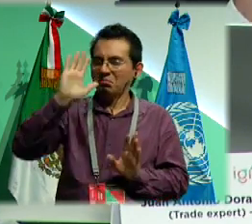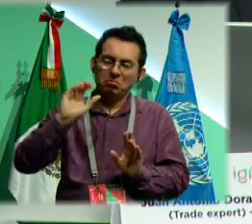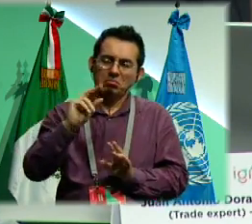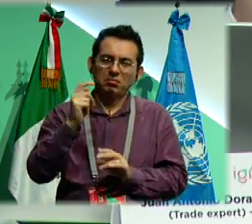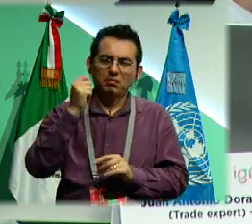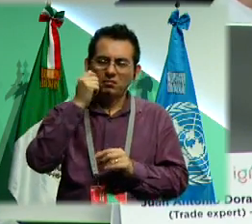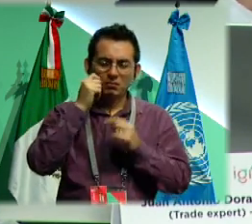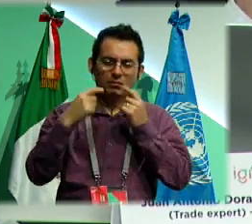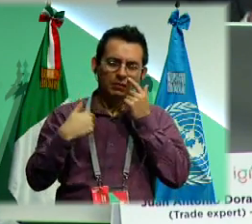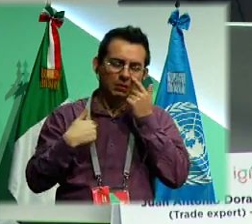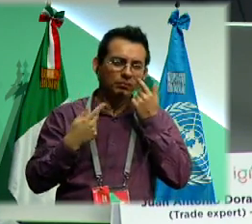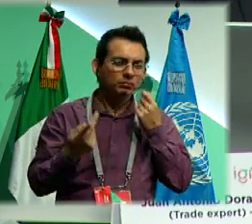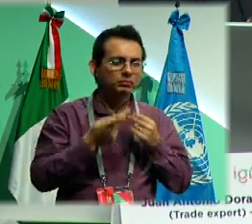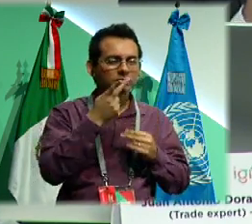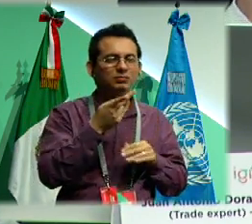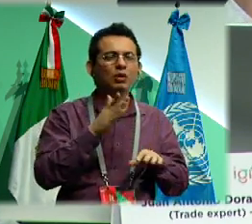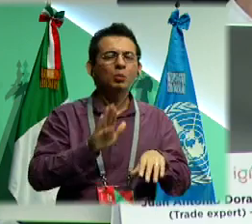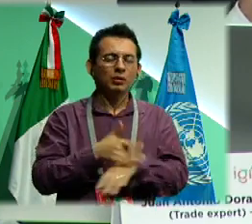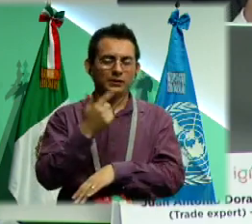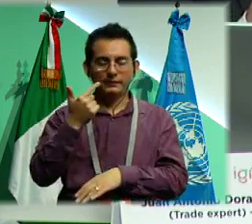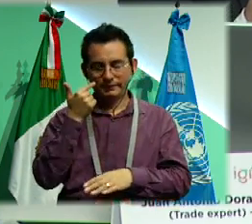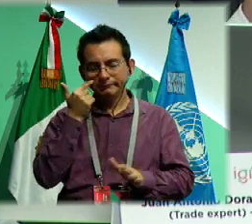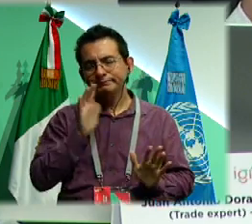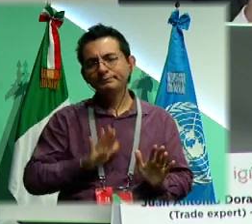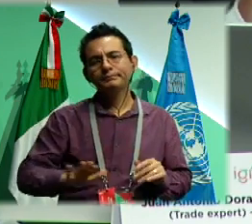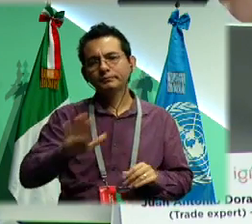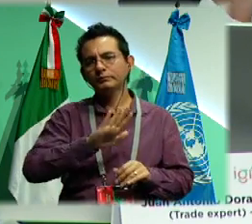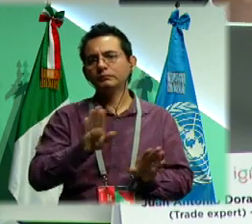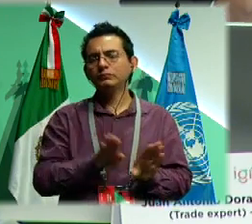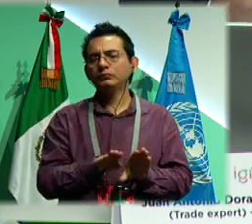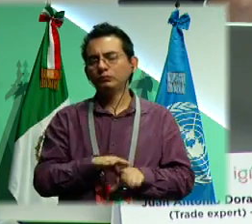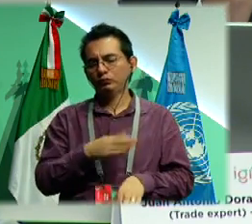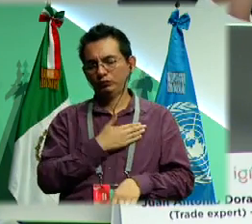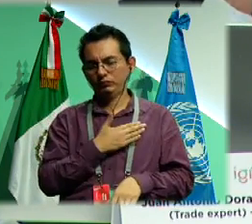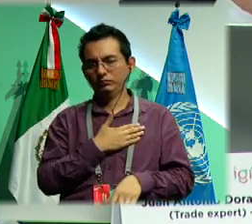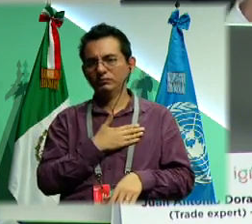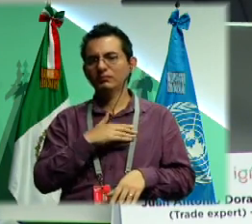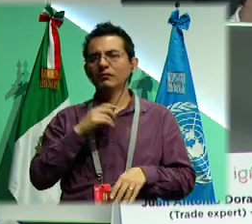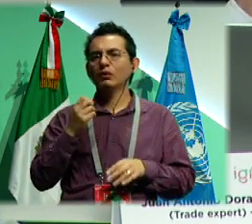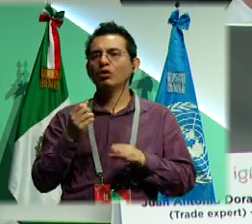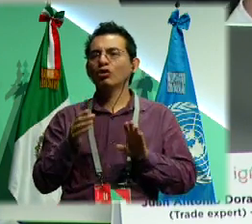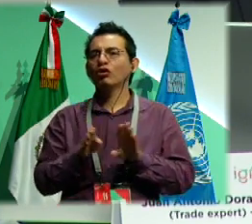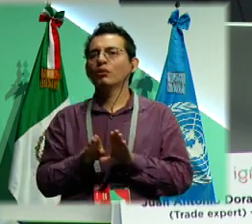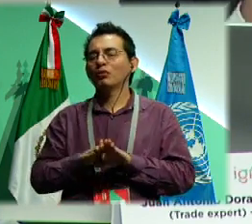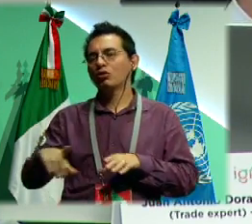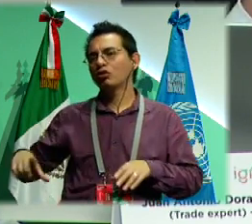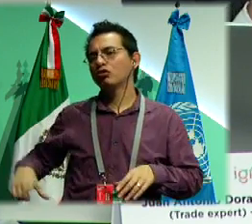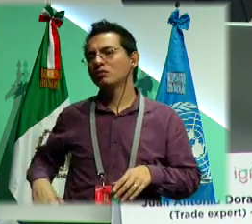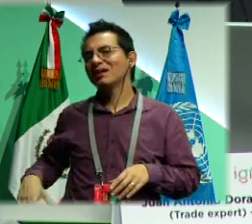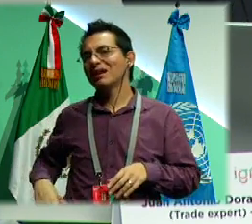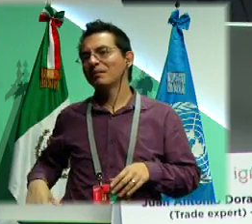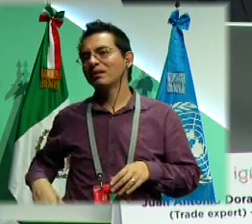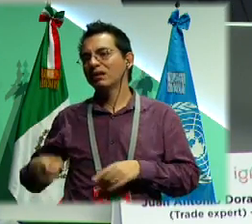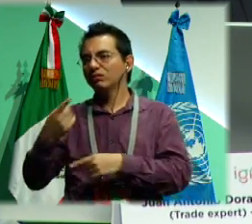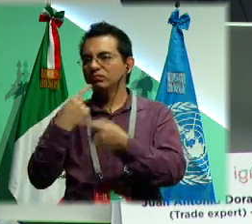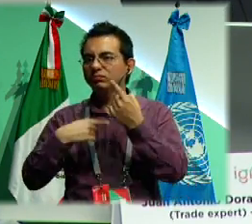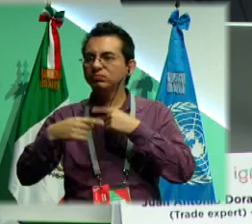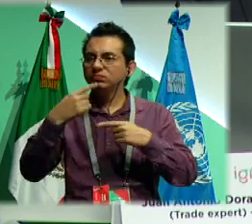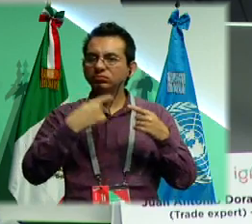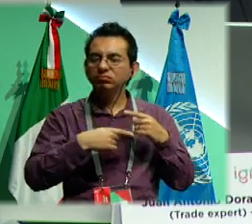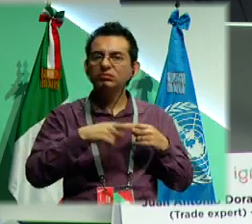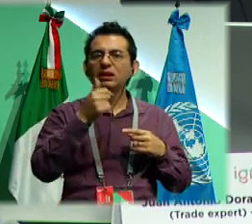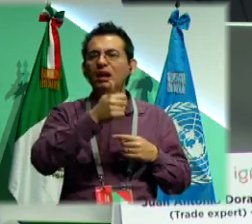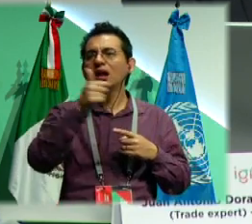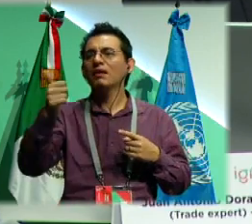mesure où ils ont créé ou produit une réflexion très claire au sein du